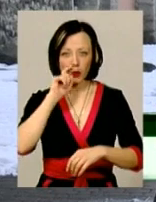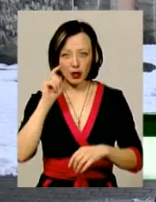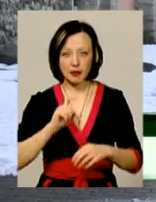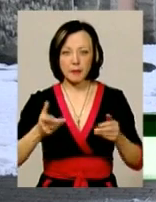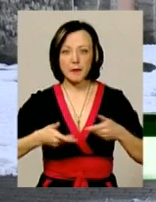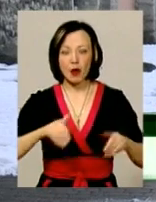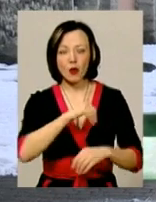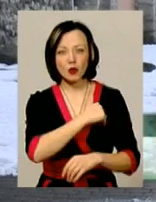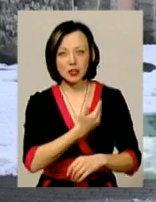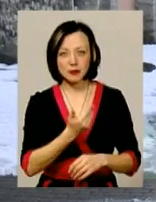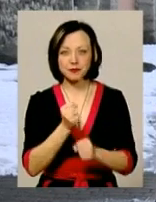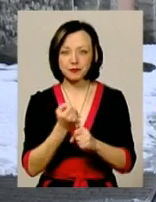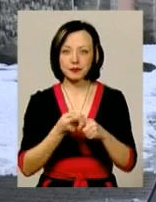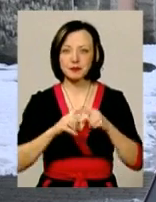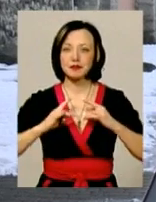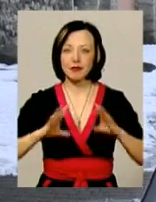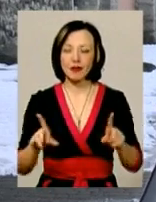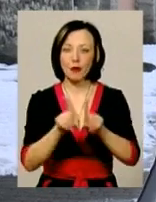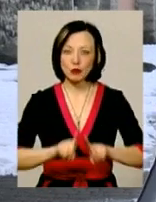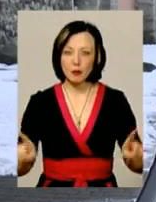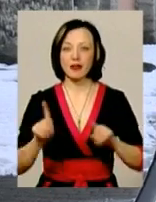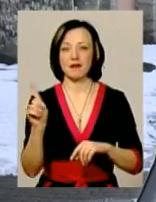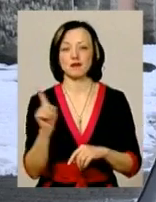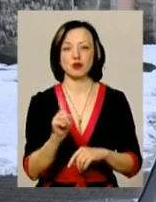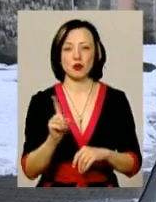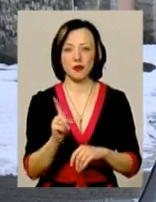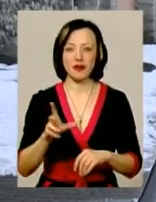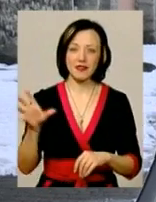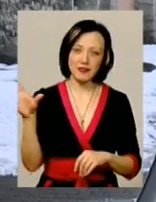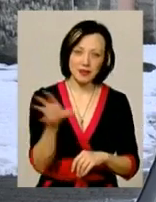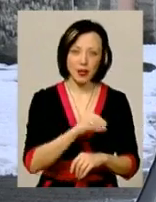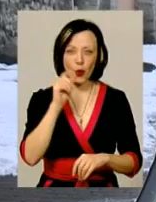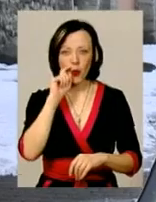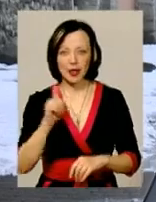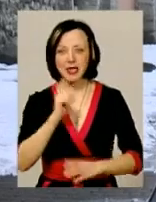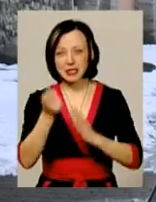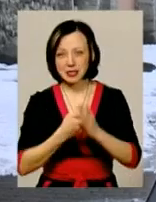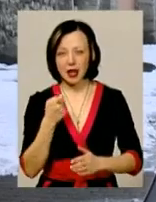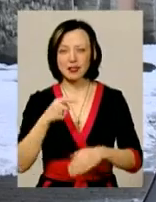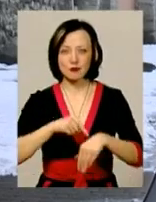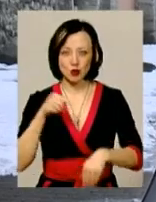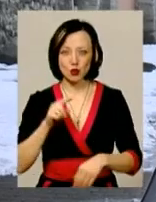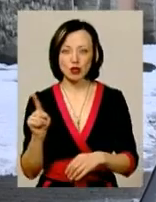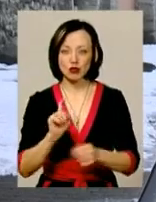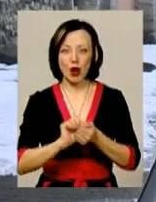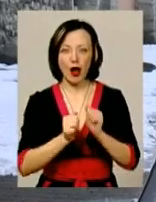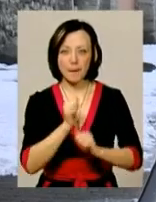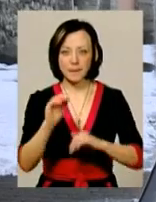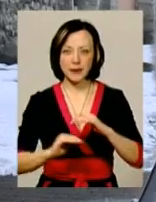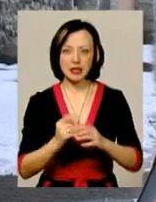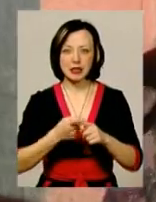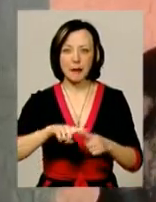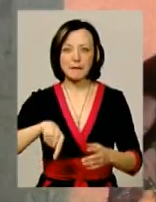І ми хотіли зробити це свято особливим, щоб уся Україна дізналася і відчула, що Кам'янець – це